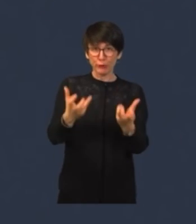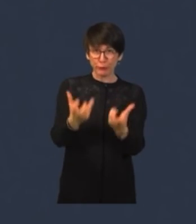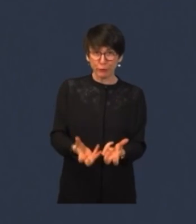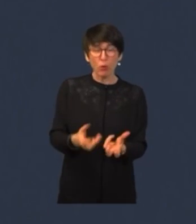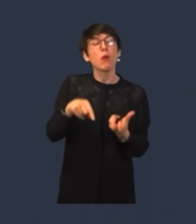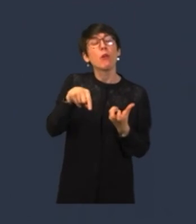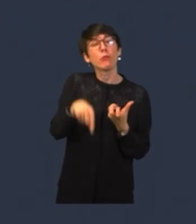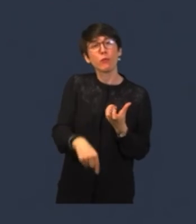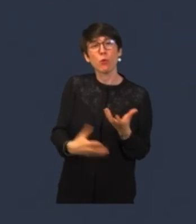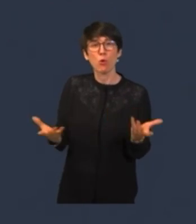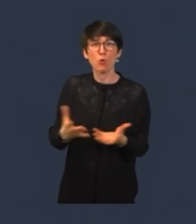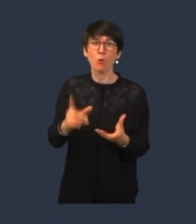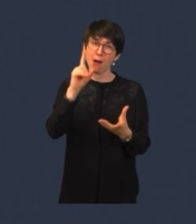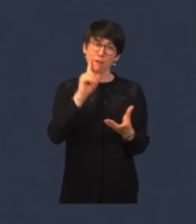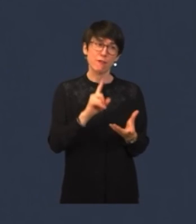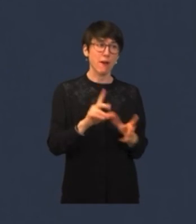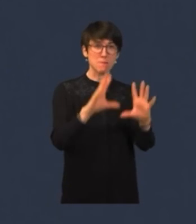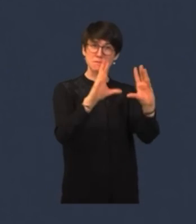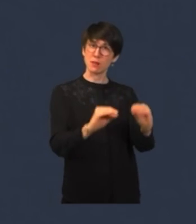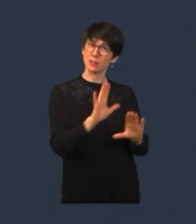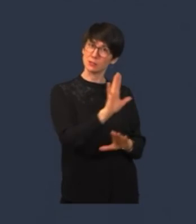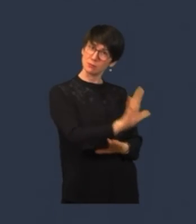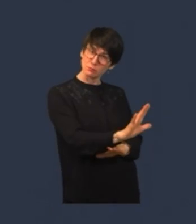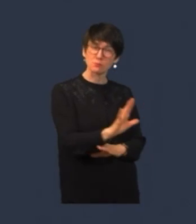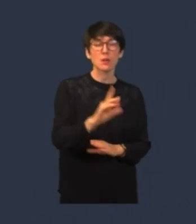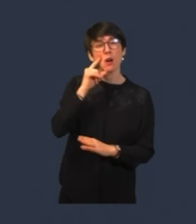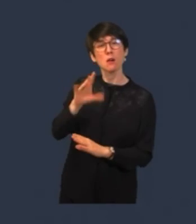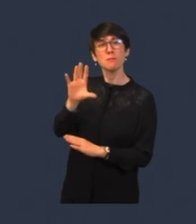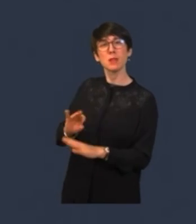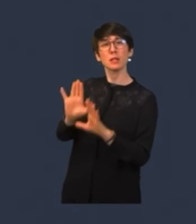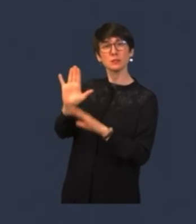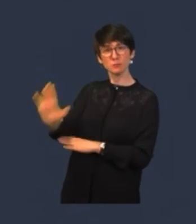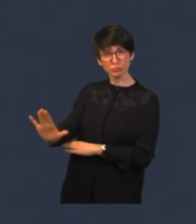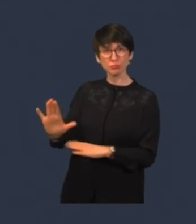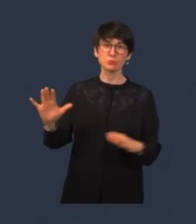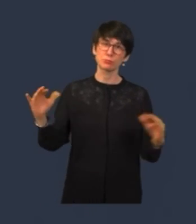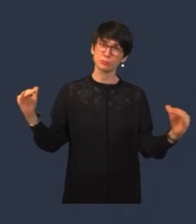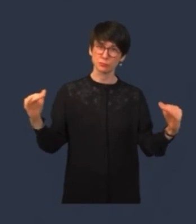faut remettre la femme à sa place et l'homme à la sienne. Je vous remercie.